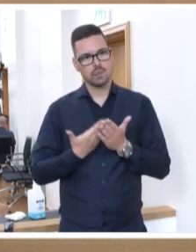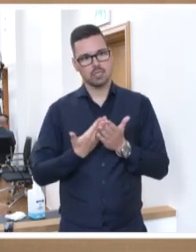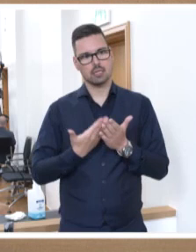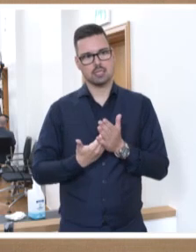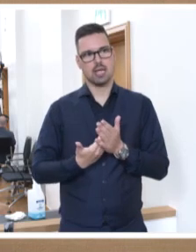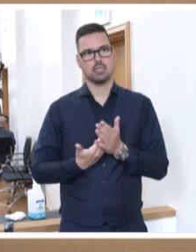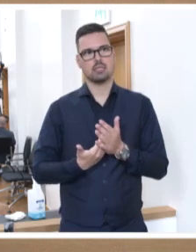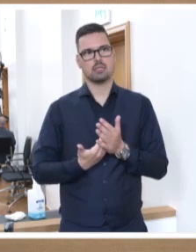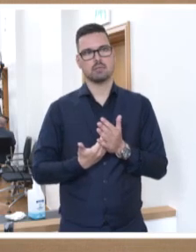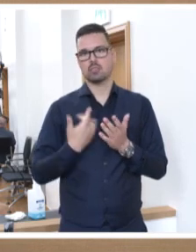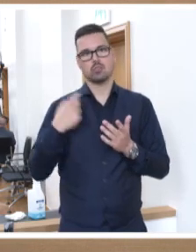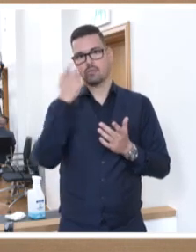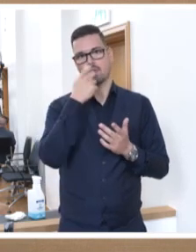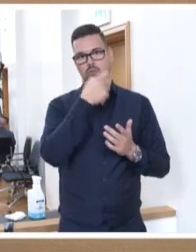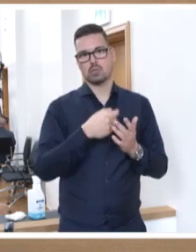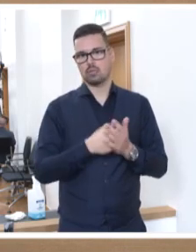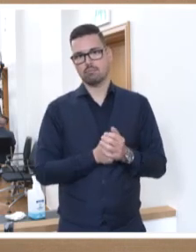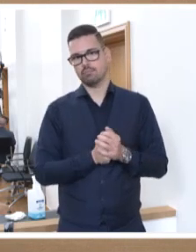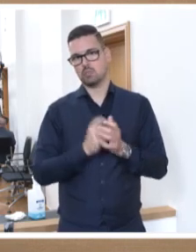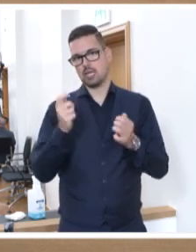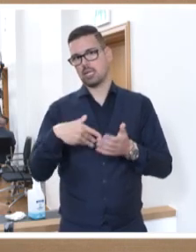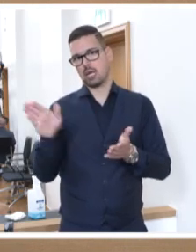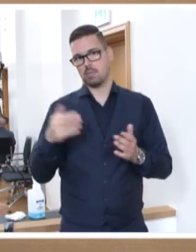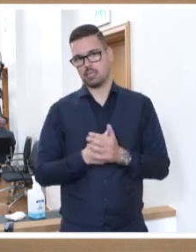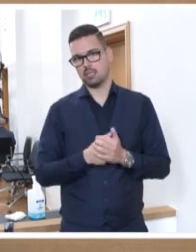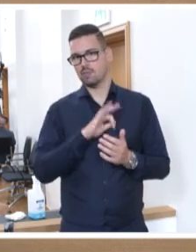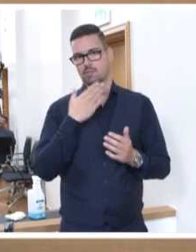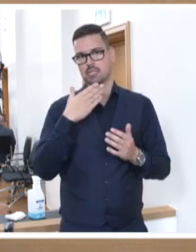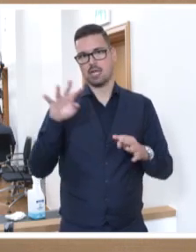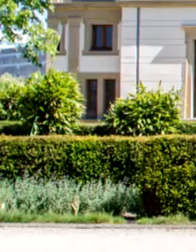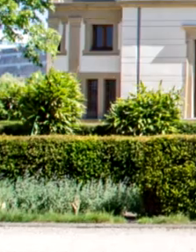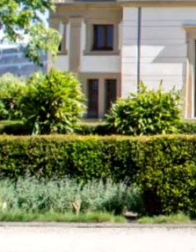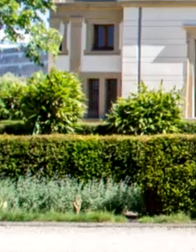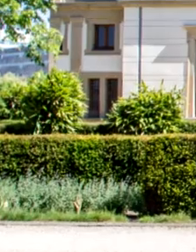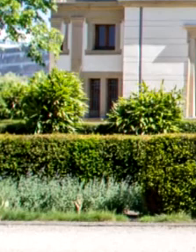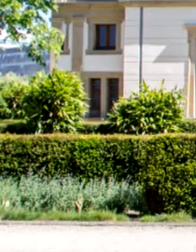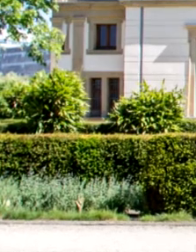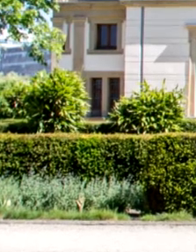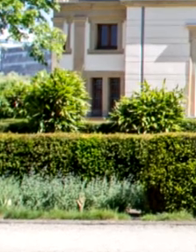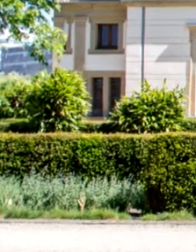nicht verwundern, wenn wir Ihren Antrag ablehnen. Vielen Dank für Ihre Aufmerksamkeit.